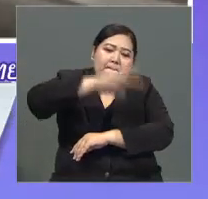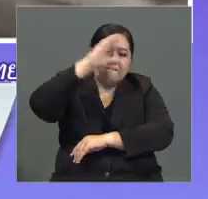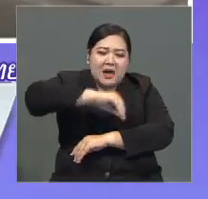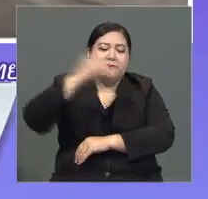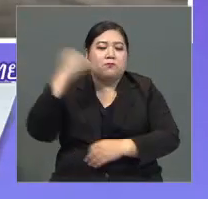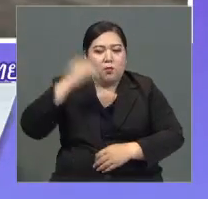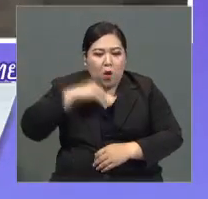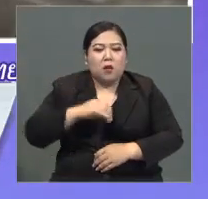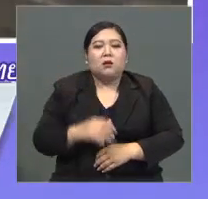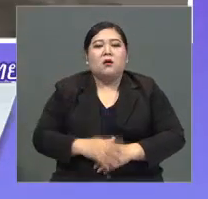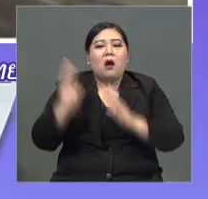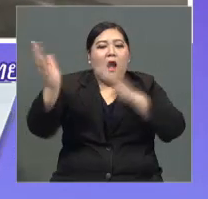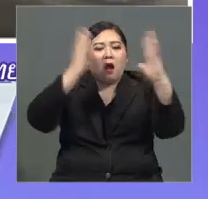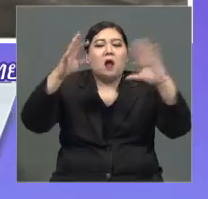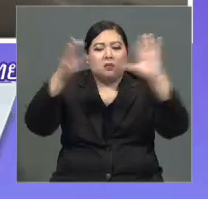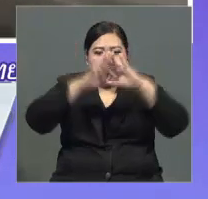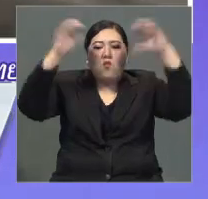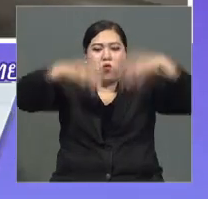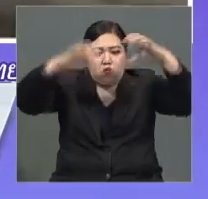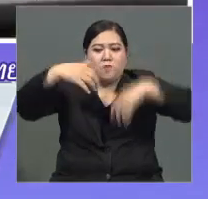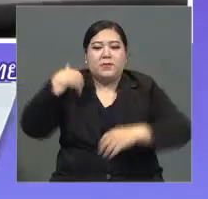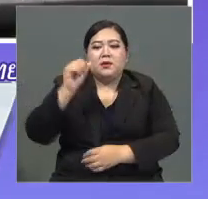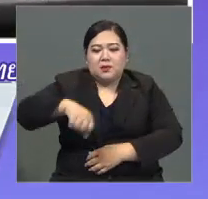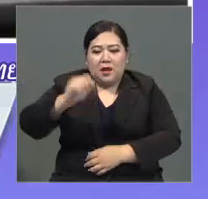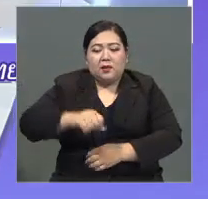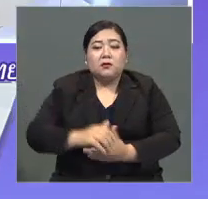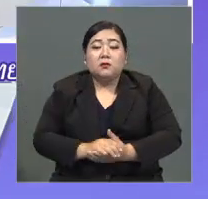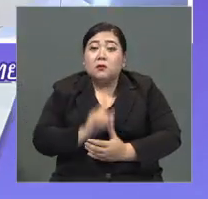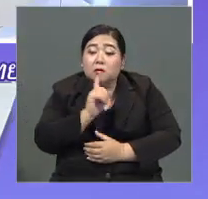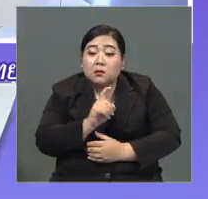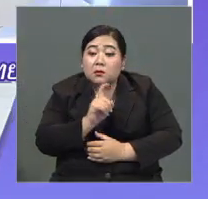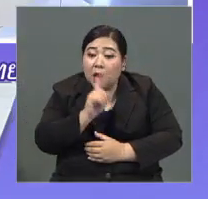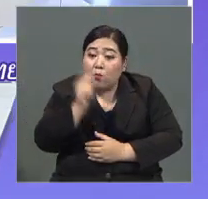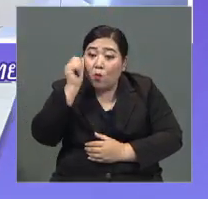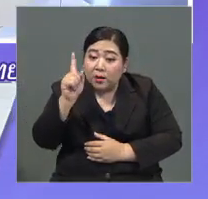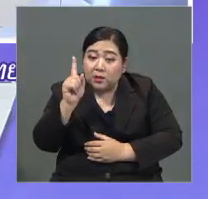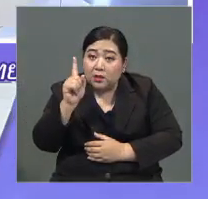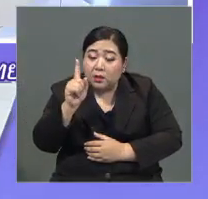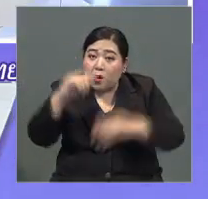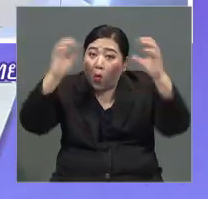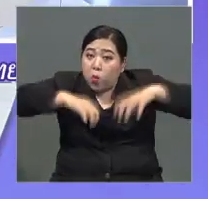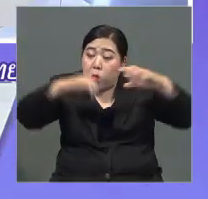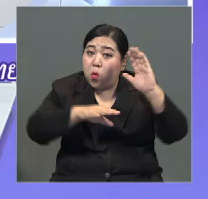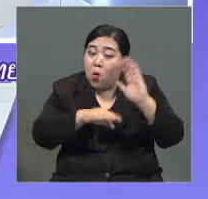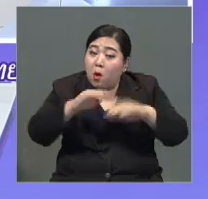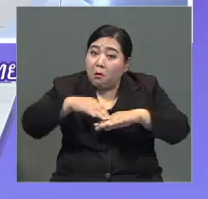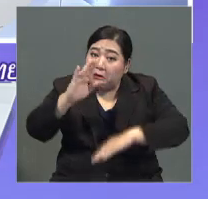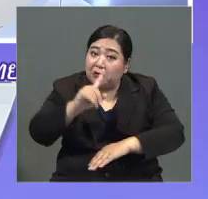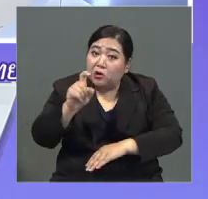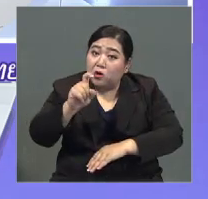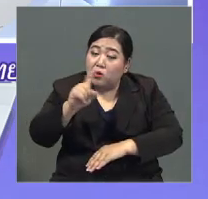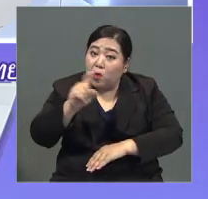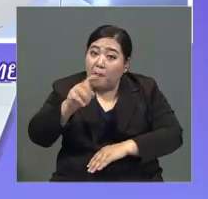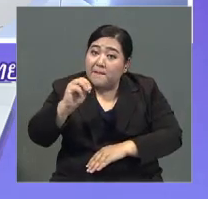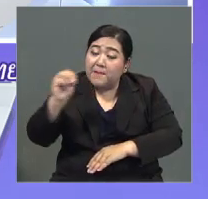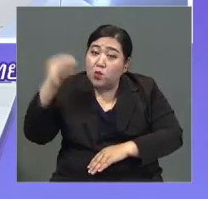ที่จะเป็ Overcourt ทำใหเกิดขได้ครับแนวโ้มจะเกินวันละ 100mm ยัไท